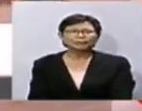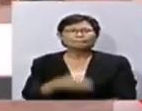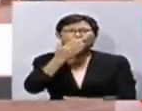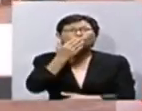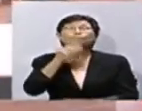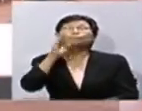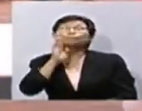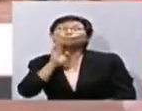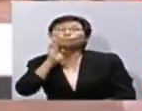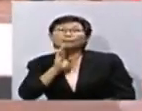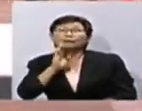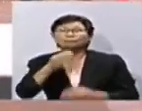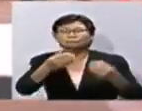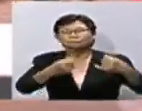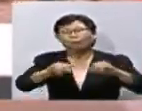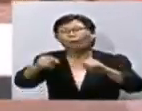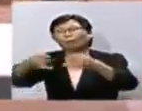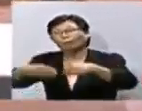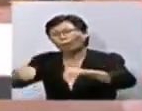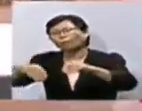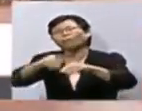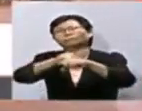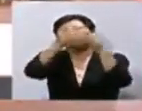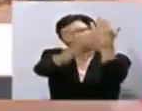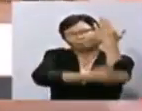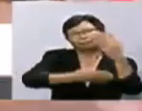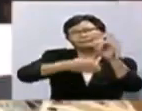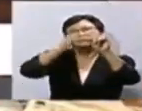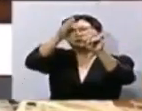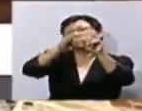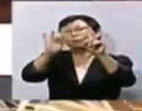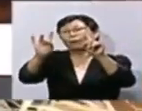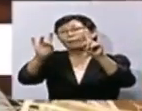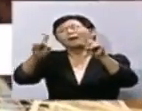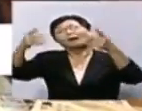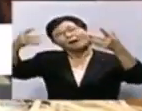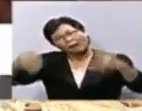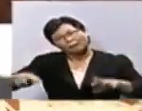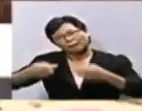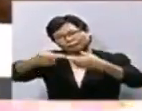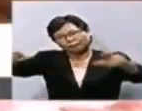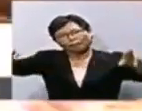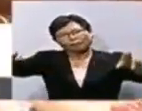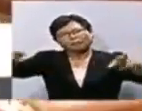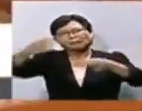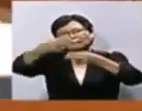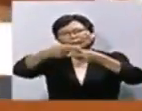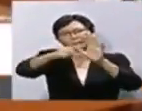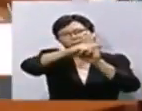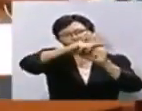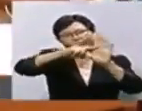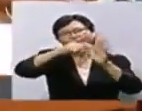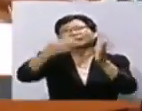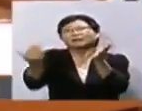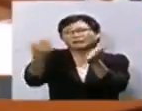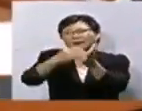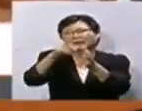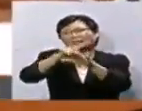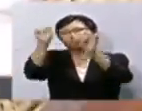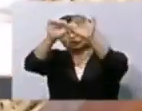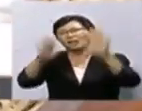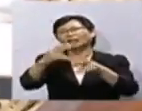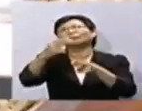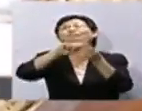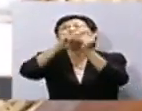Gula Perang juga akan dipasarkan ke seluruh negara 1 Ogos ini selepas perasmian penjenamaan semula produk itu di Shah Alam.